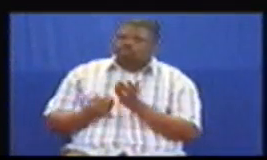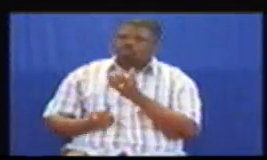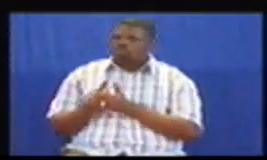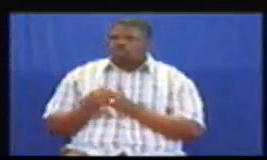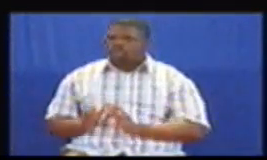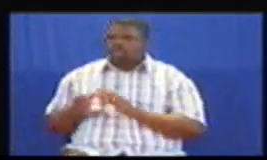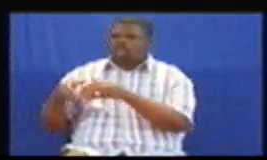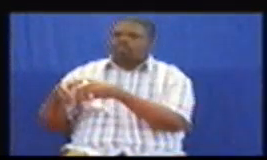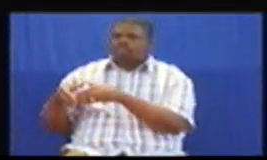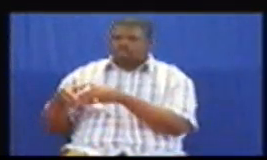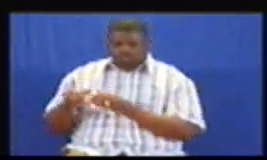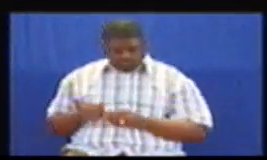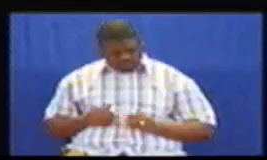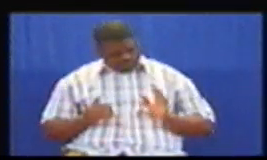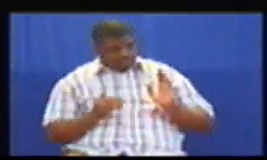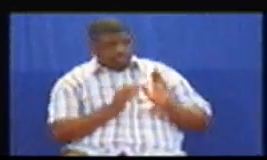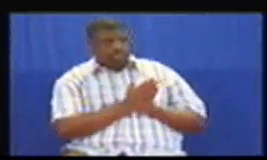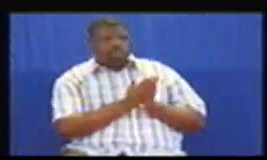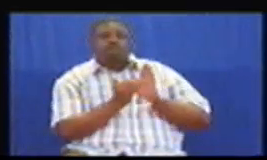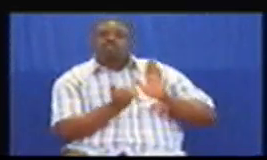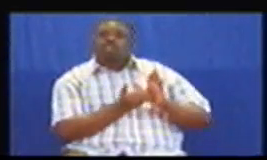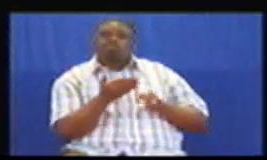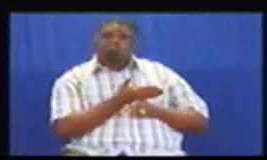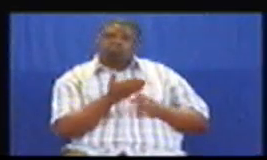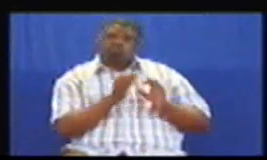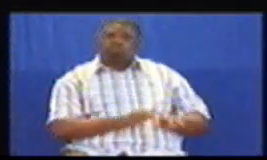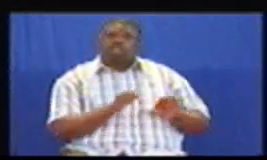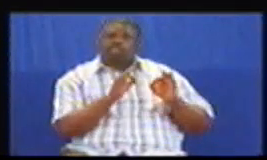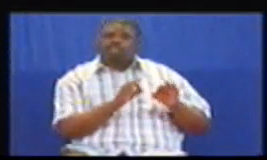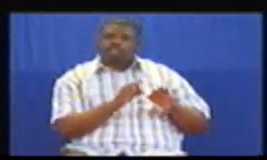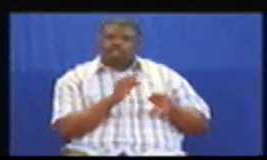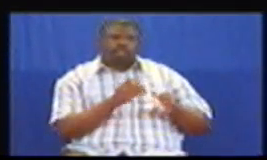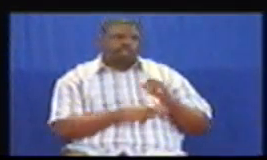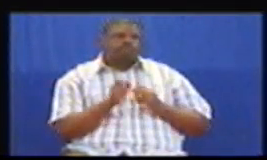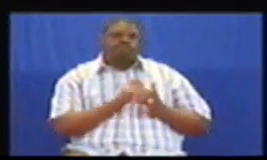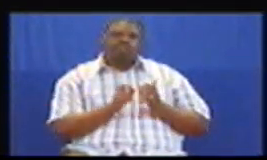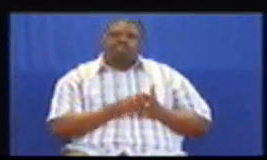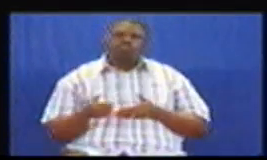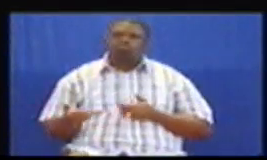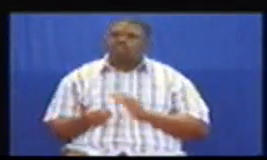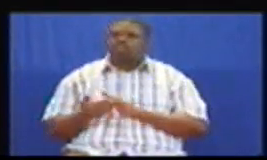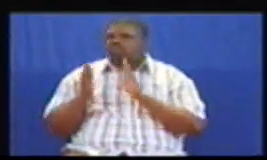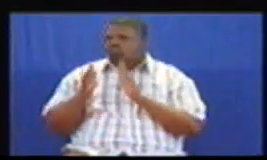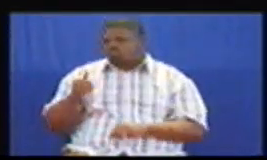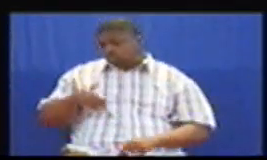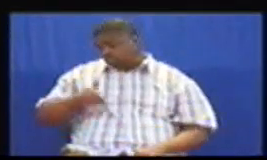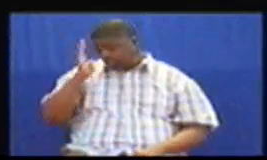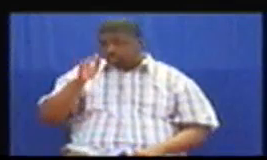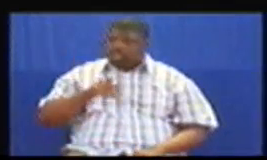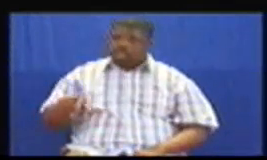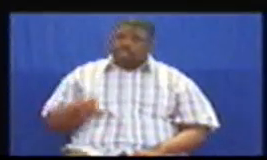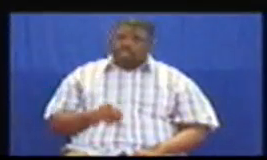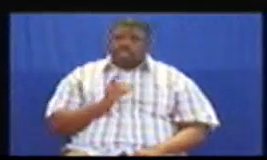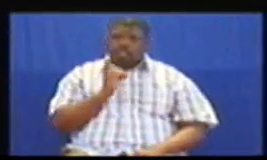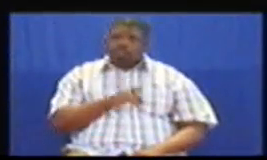kamati ya katiba na sheria juu ya kuboresha weledi katika ofisi ya mwanasheria mkuu wa serikali, wakili mkuu wa serikali, DPP na